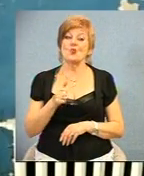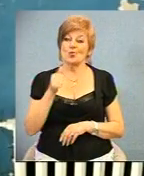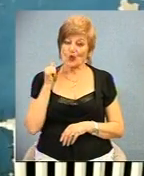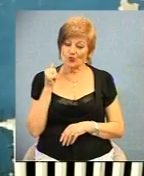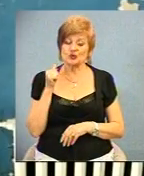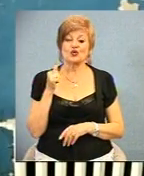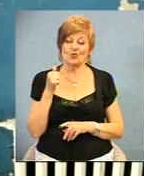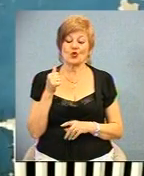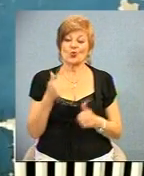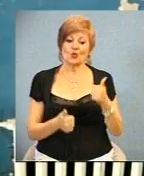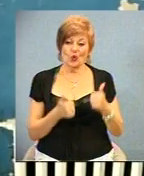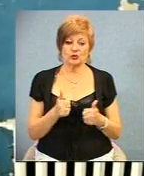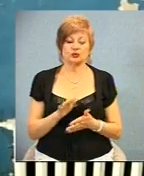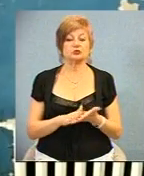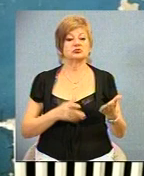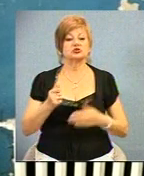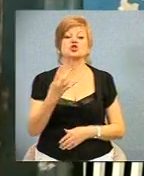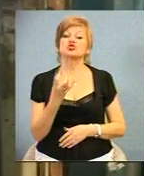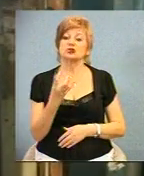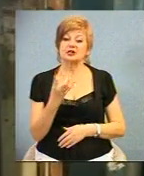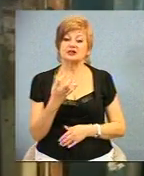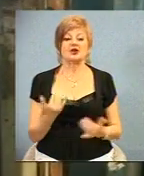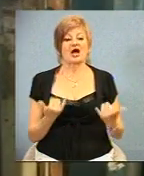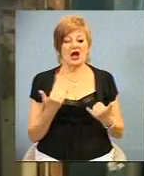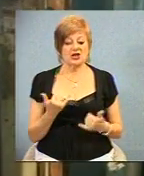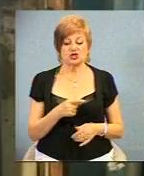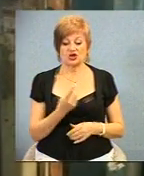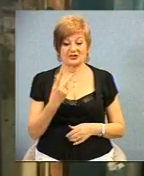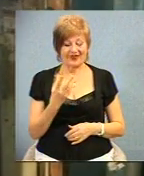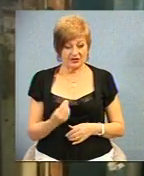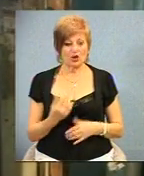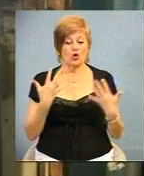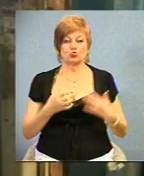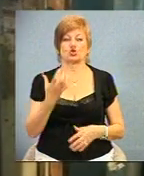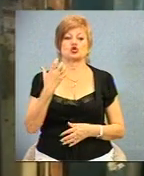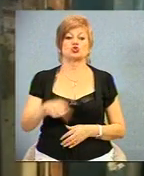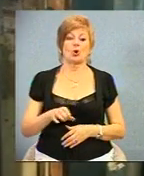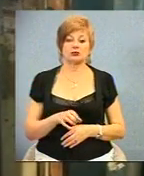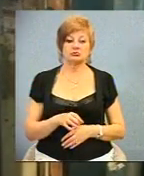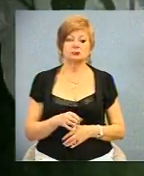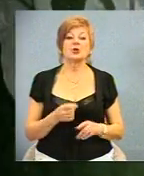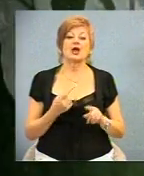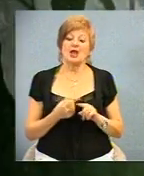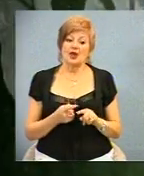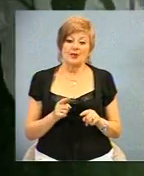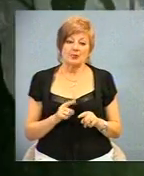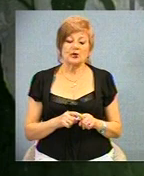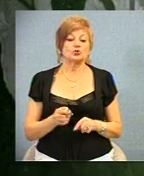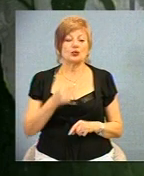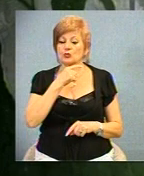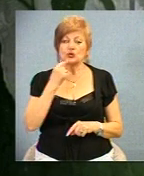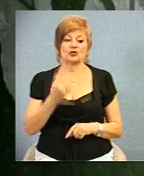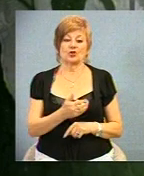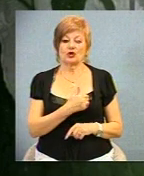під'їзд найстрашніший» подали близько 400 заявок. Нині тільки впродовж 2 днів понад сотню. Тож організатори очікують близько 1000 претендентів на